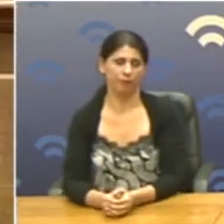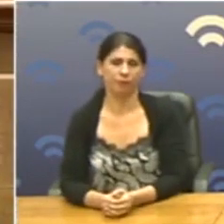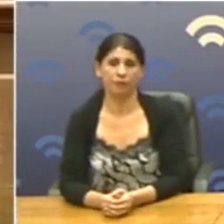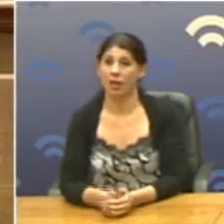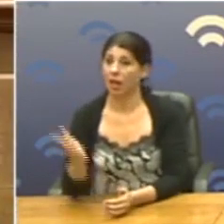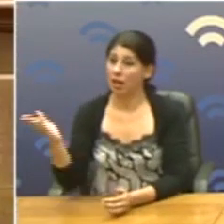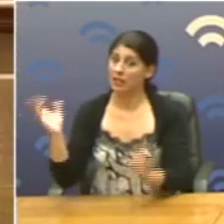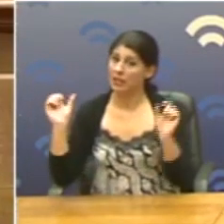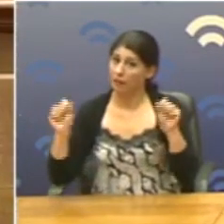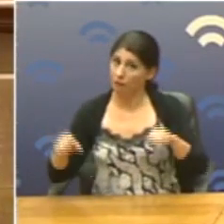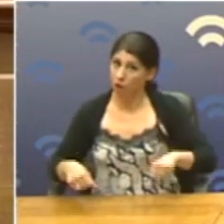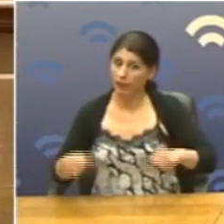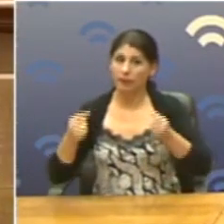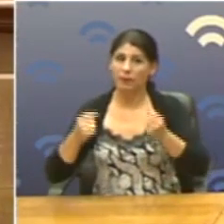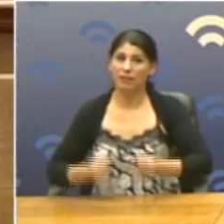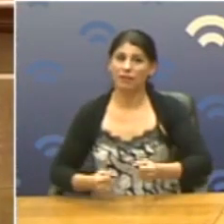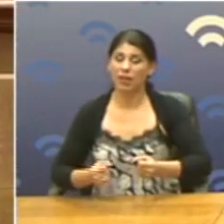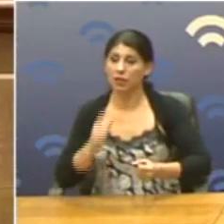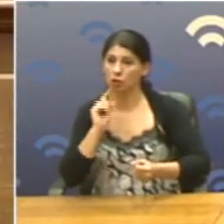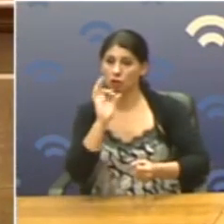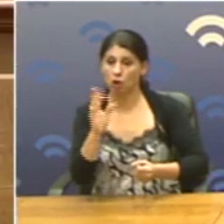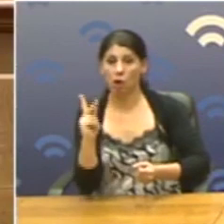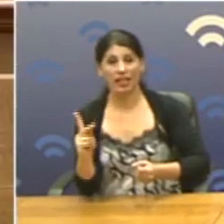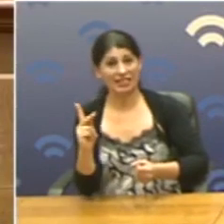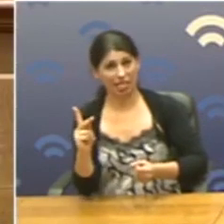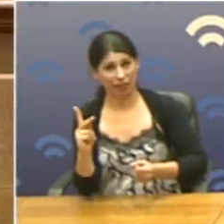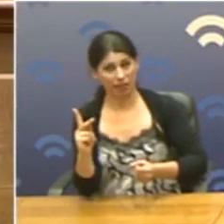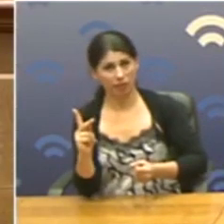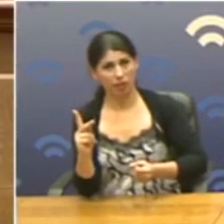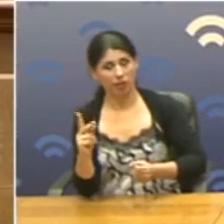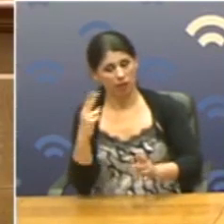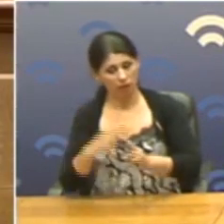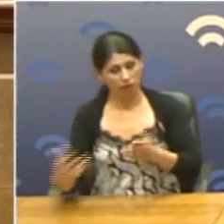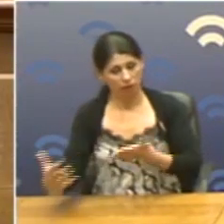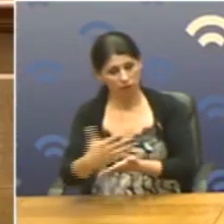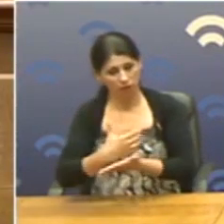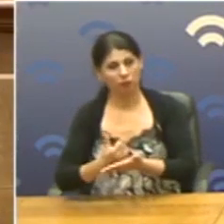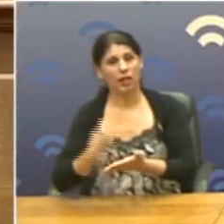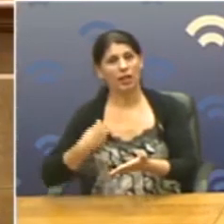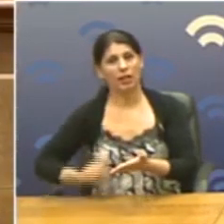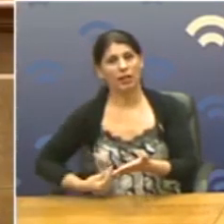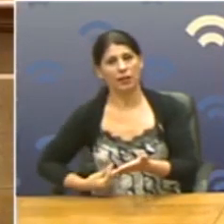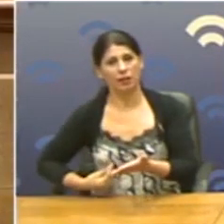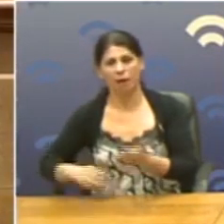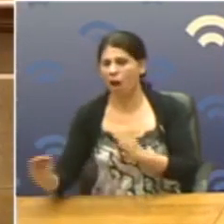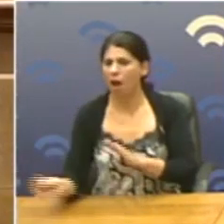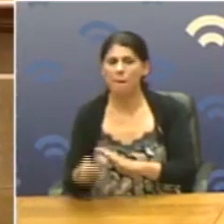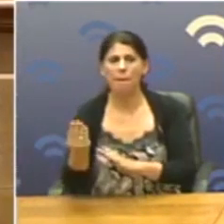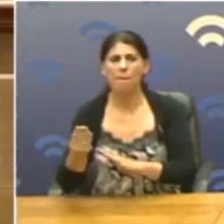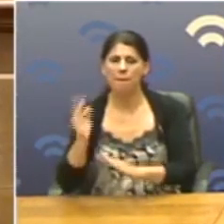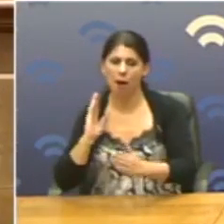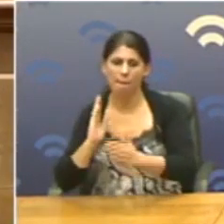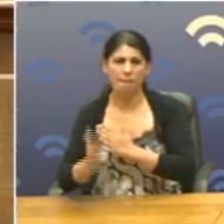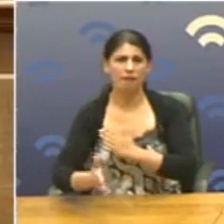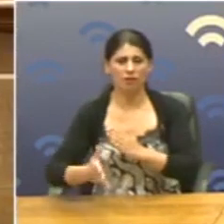Συμφωνείτε με τη βασική επιδίωξη του Κλεισθένη τα κύρια έσοδά τους οι Δήμοι να τα αντλούν κατευθείαν από